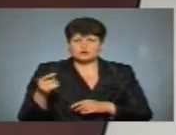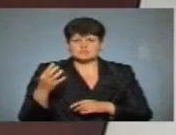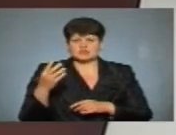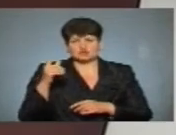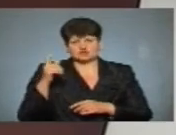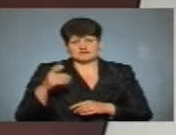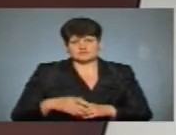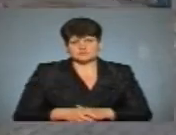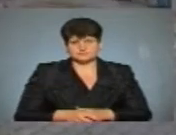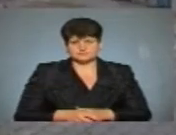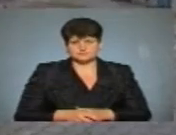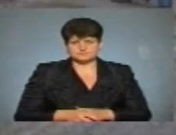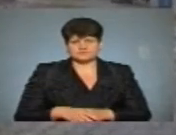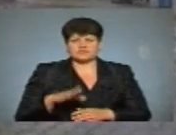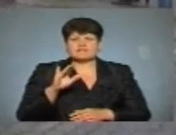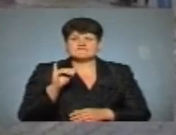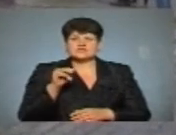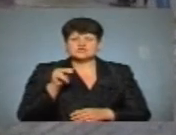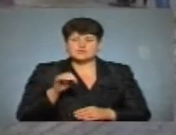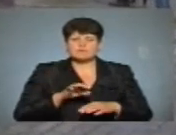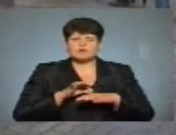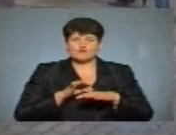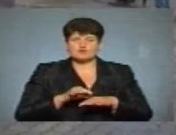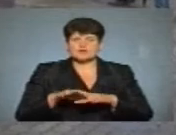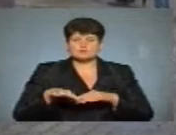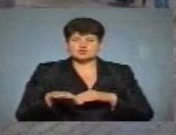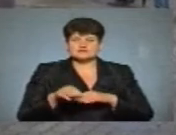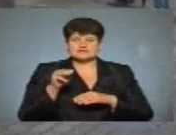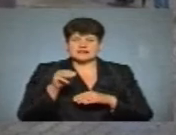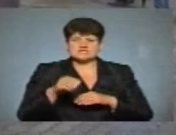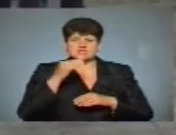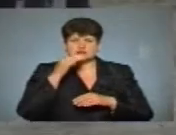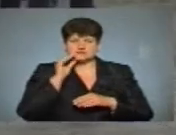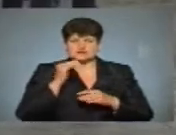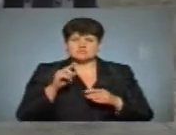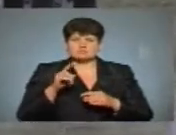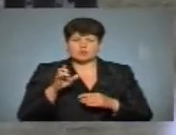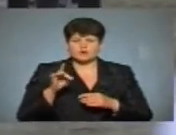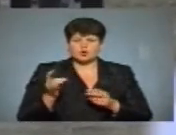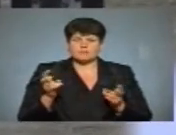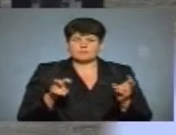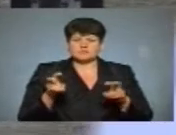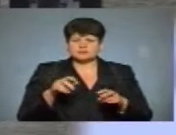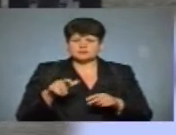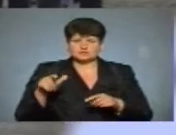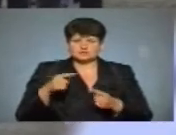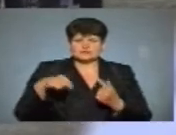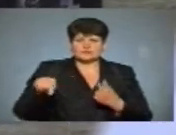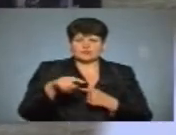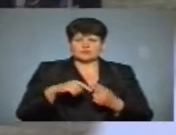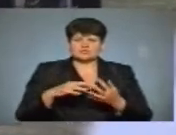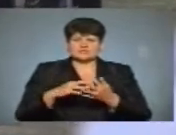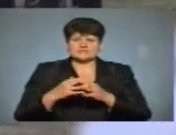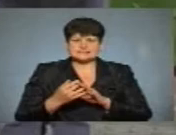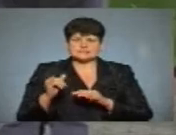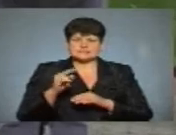Чортківський. Віче проводять на площі Тараса Шевченка в Зборові. На нього прийшли жителі Зборова та навколишніх сіл. Вони